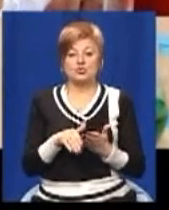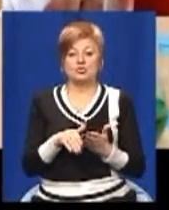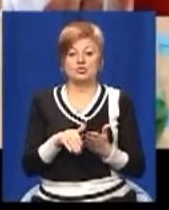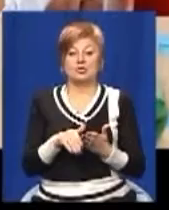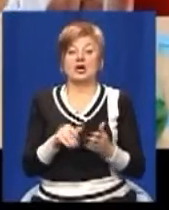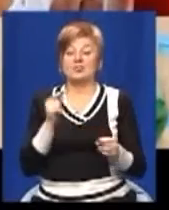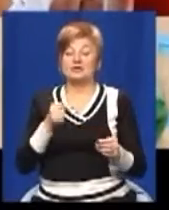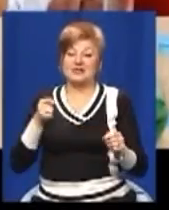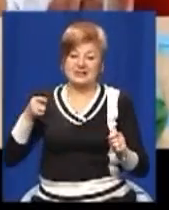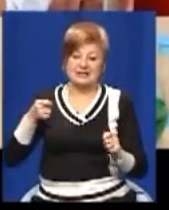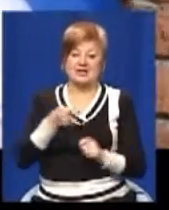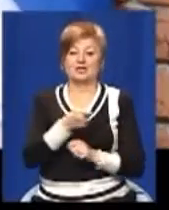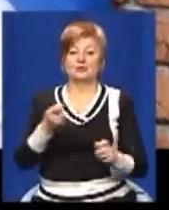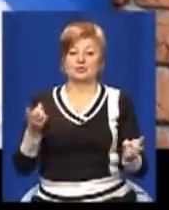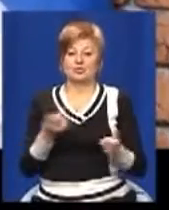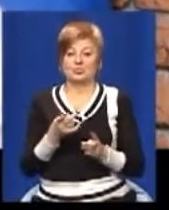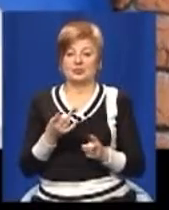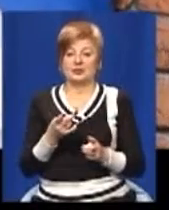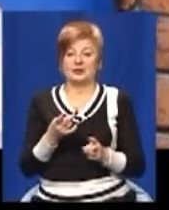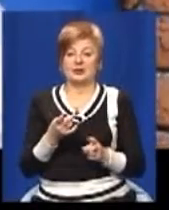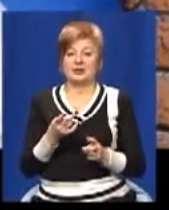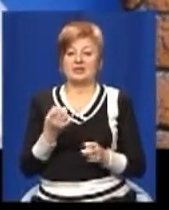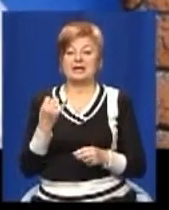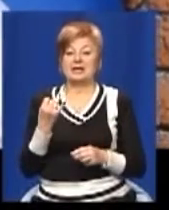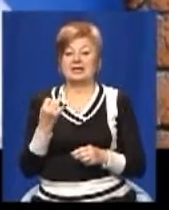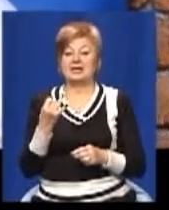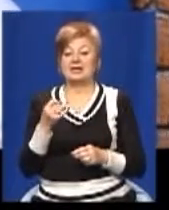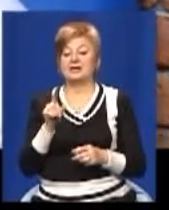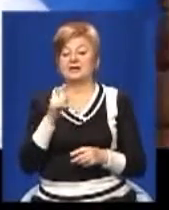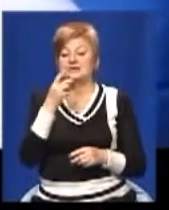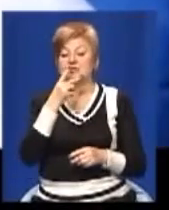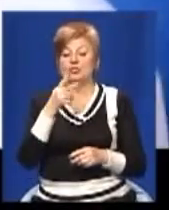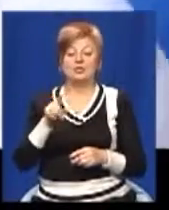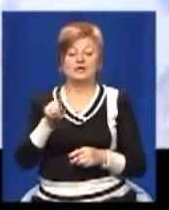Його проштовхуємо, шампур ось сюди. І знаходимо